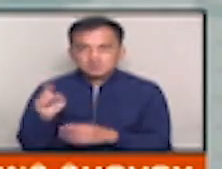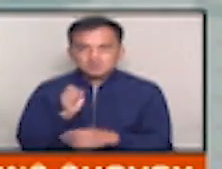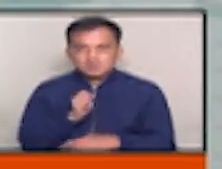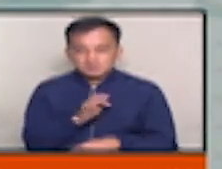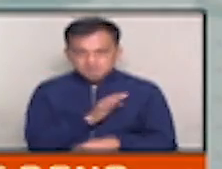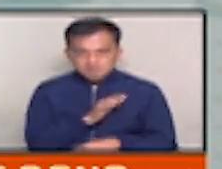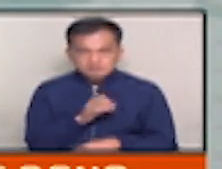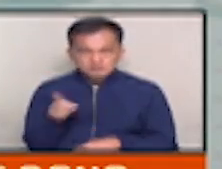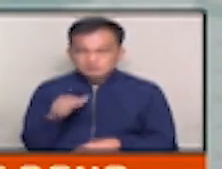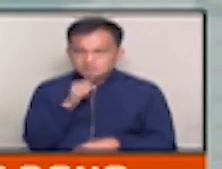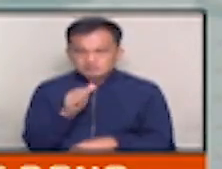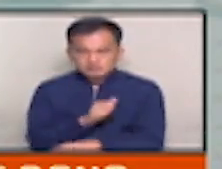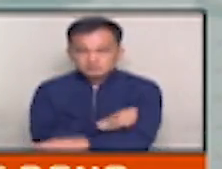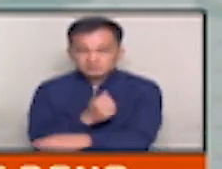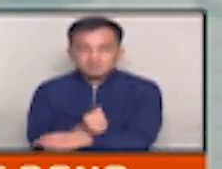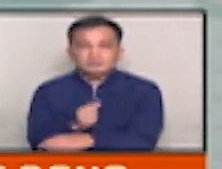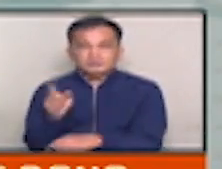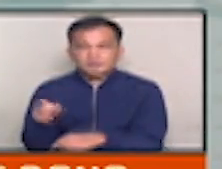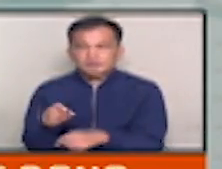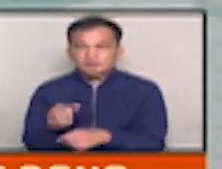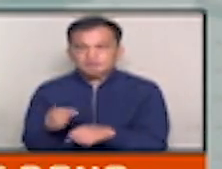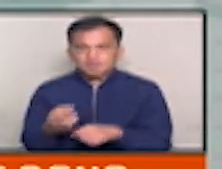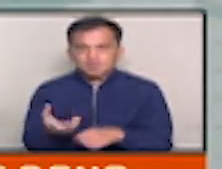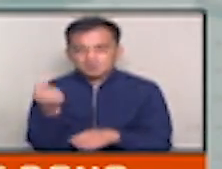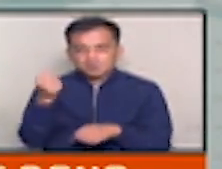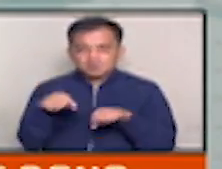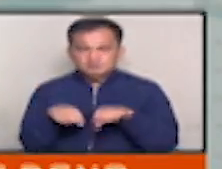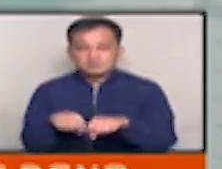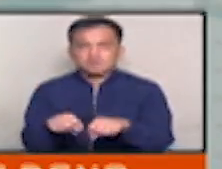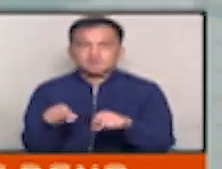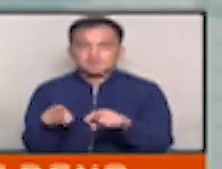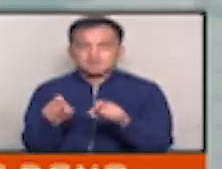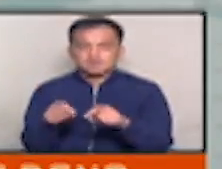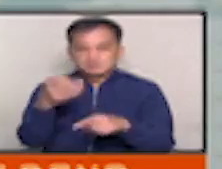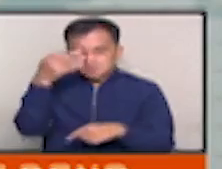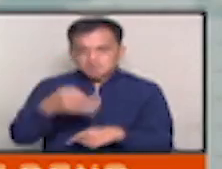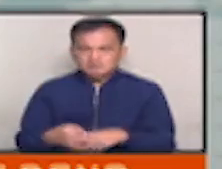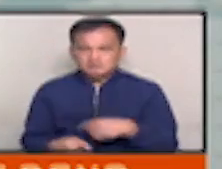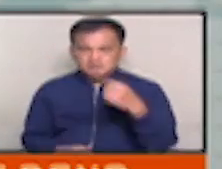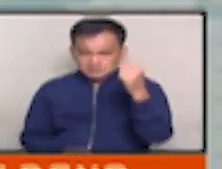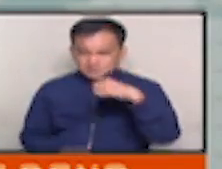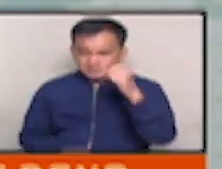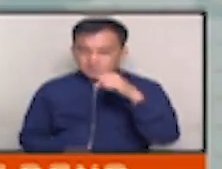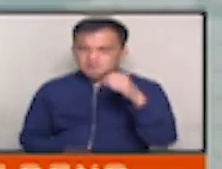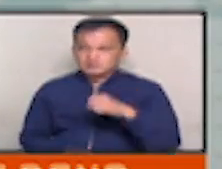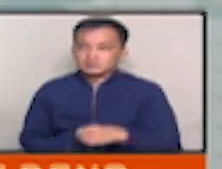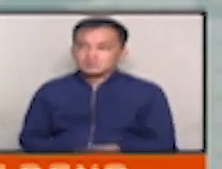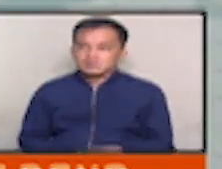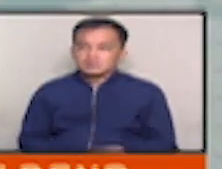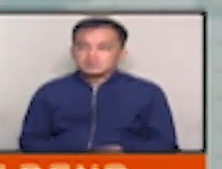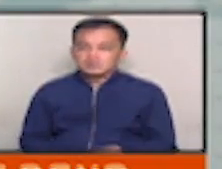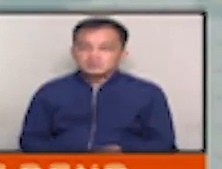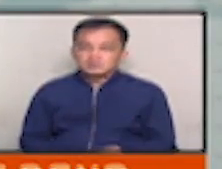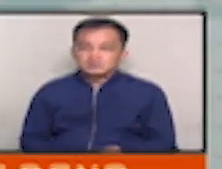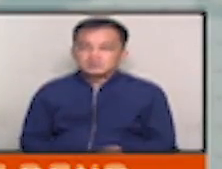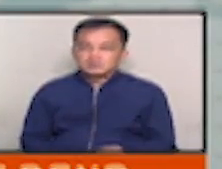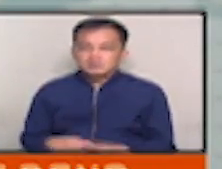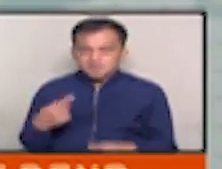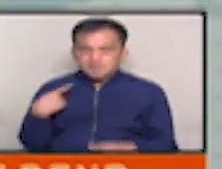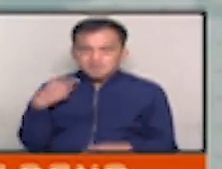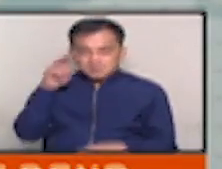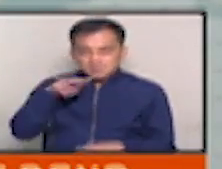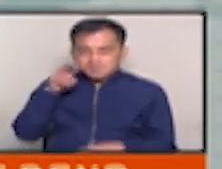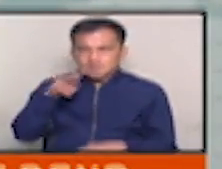na hindi authorized itong may-ari ng kariton na magtinda sa harap nila. Opo, opo. Meron po. At may video po